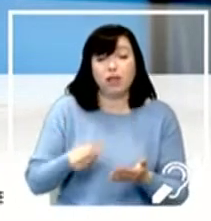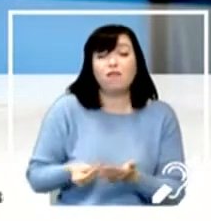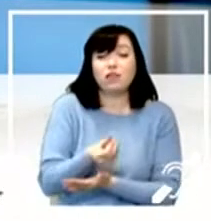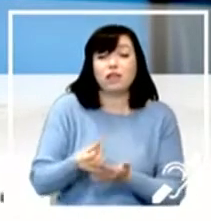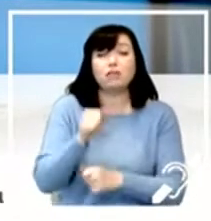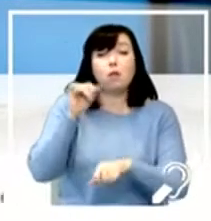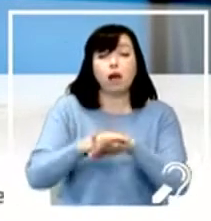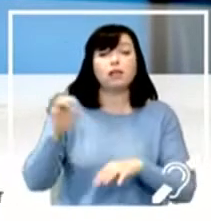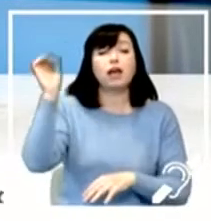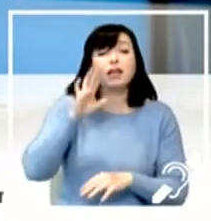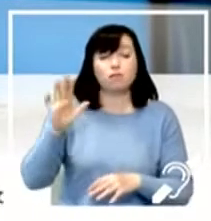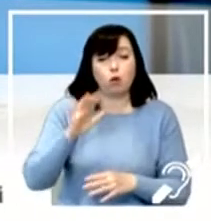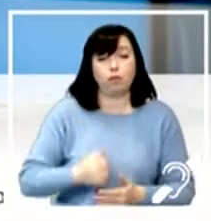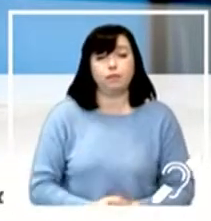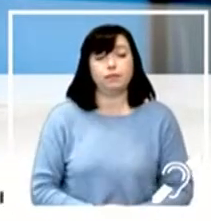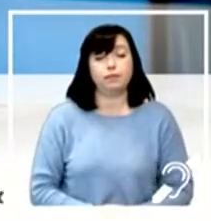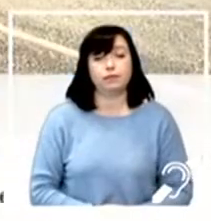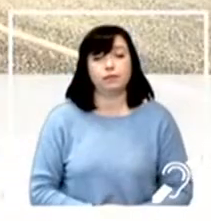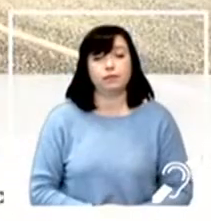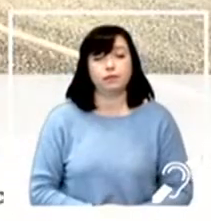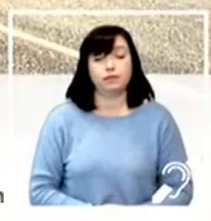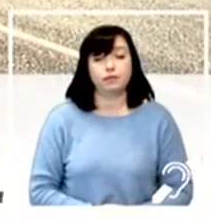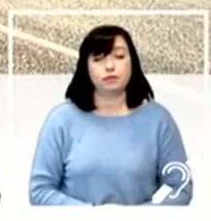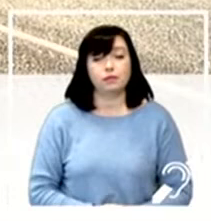de Banca Europeană de Investiții.